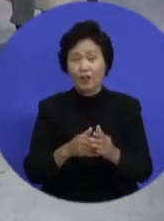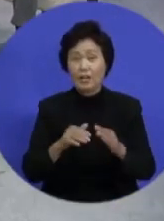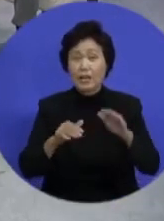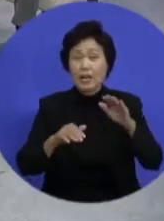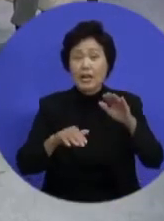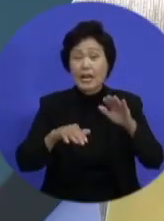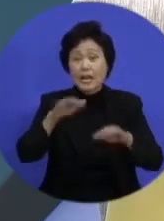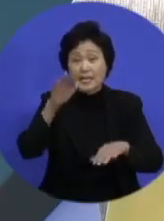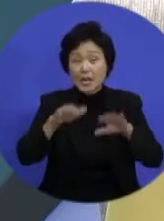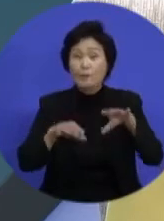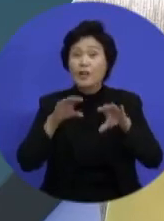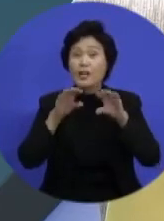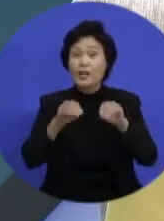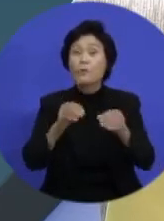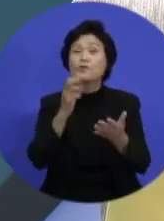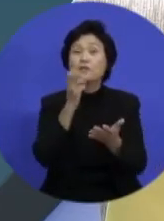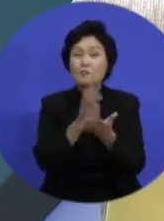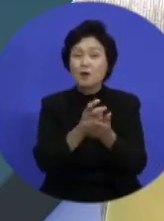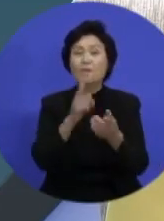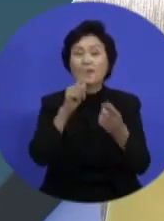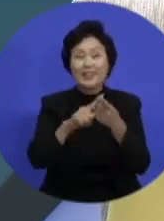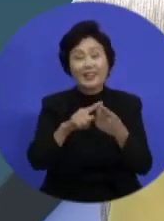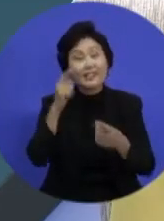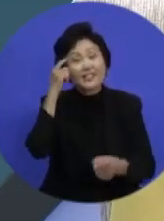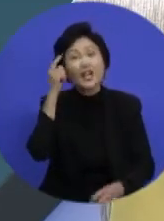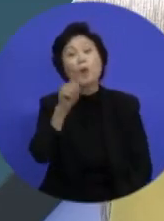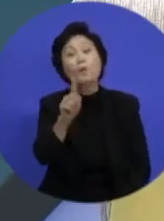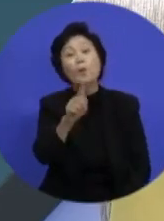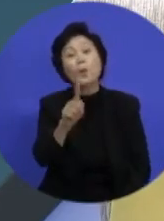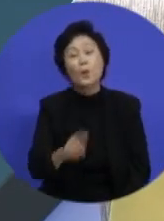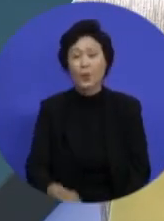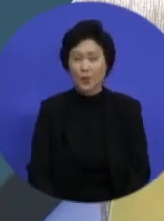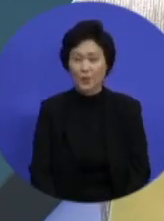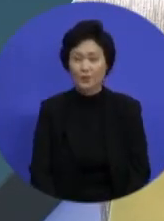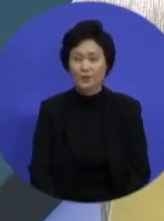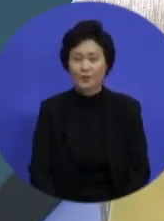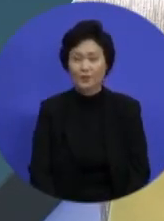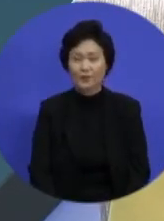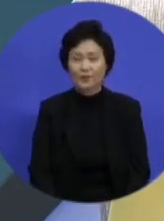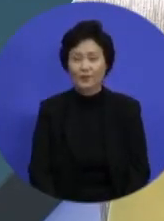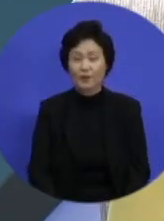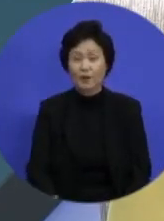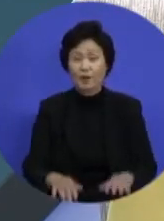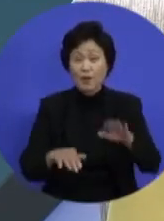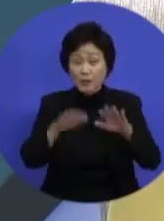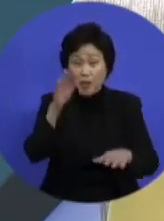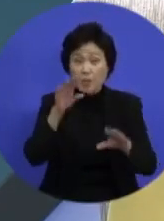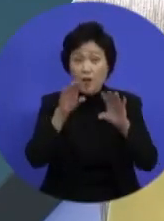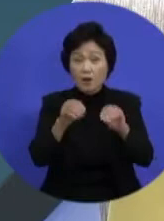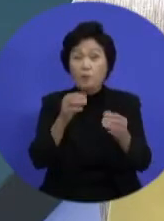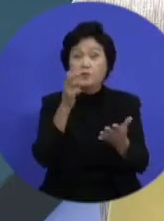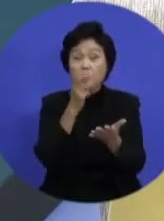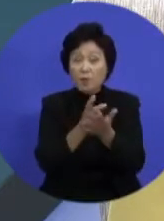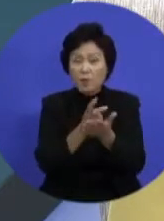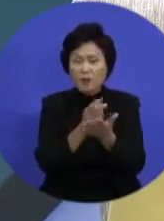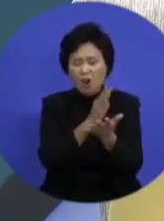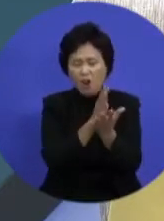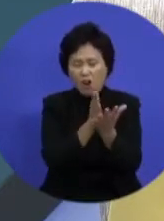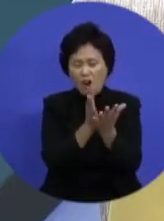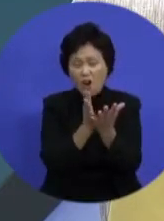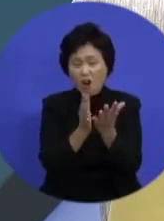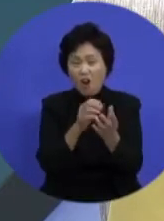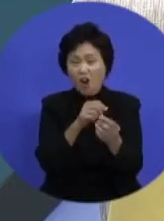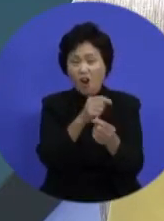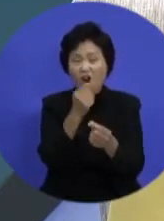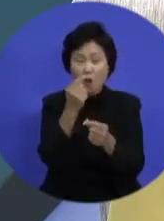차별금지법에 대해서는 어떻게 생각하세요? 왜? 뭐 차별금지법도 뭐 여러 가지 입장에서 볼 수 있지만 뭐